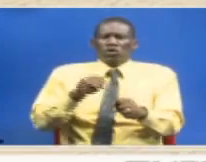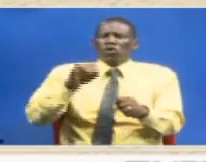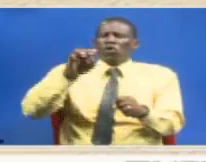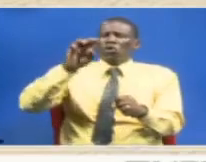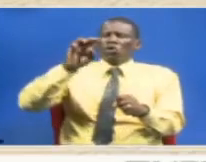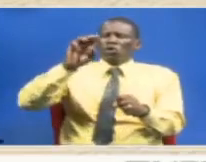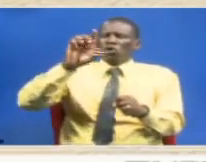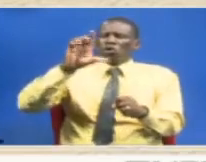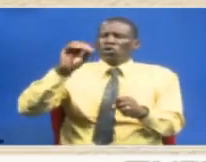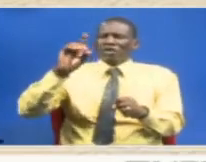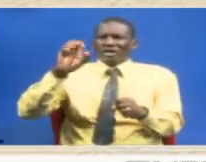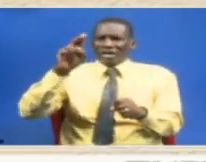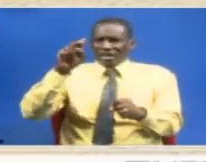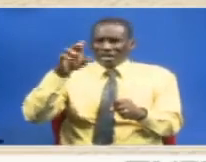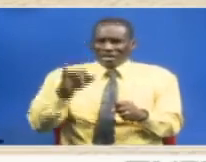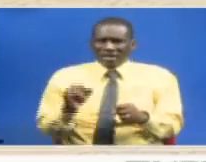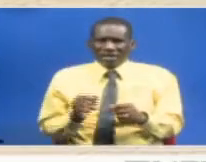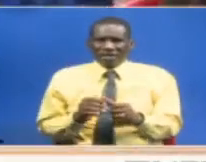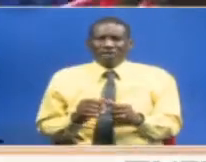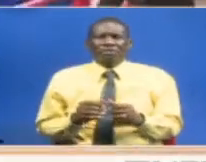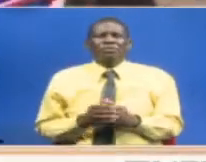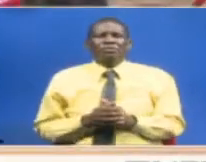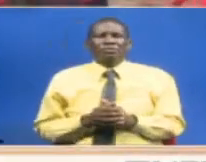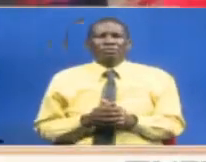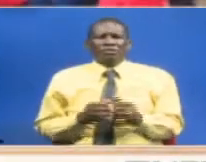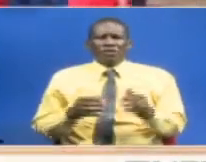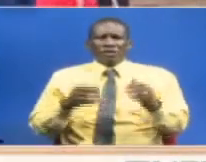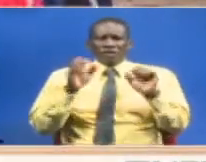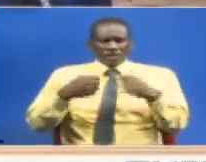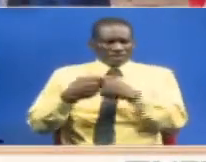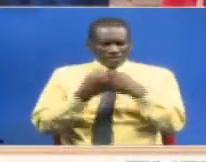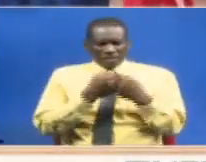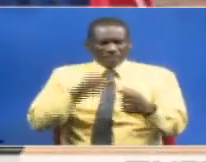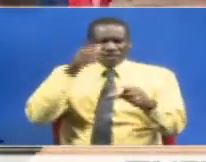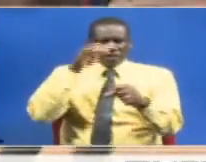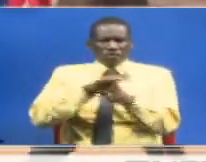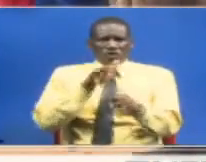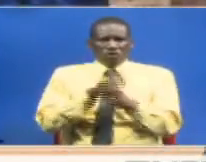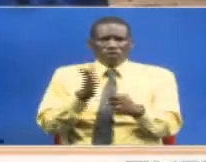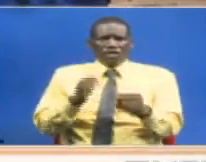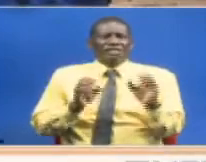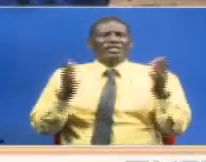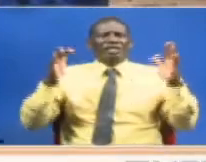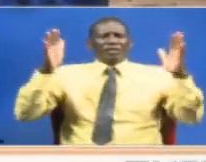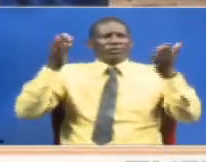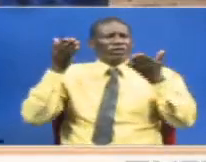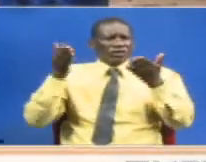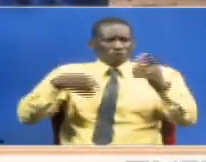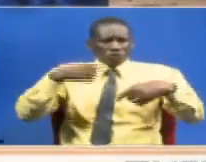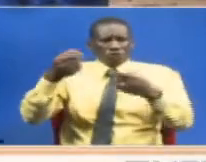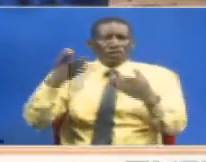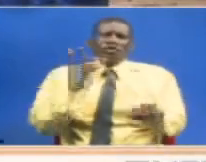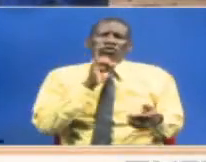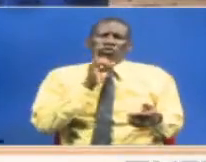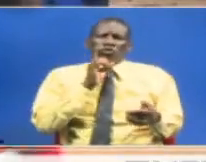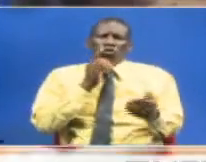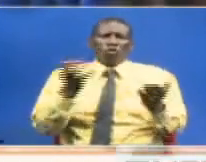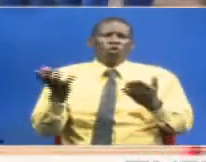Highway at Kipsitet area. Licha ya changamoto si haba, maadhimisho hayo bado yataendelea hapo kesho,